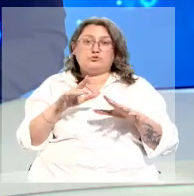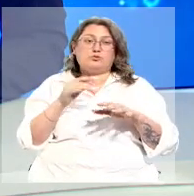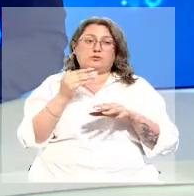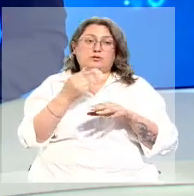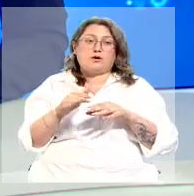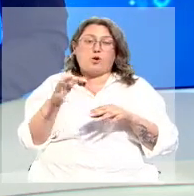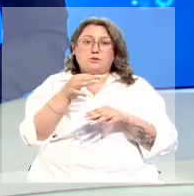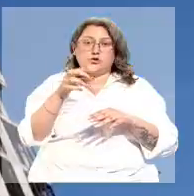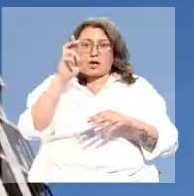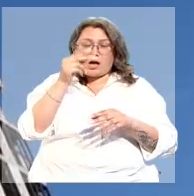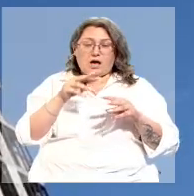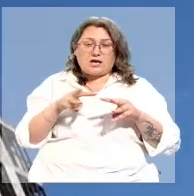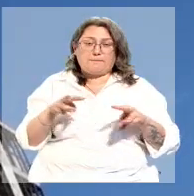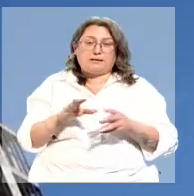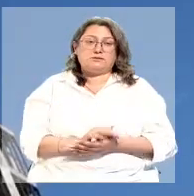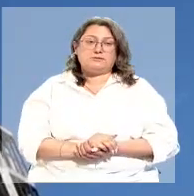талқыланды.